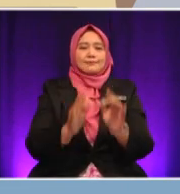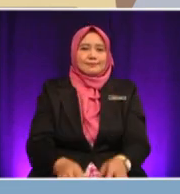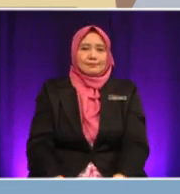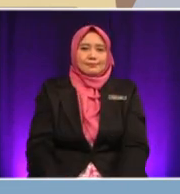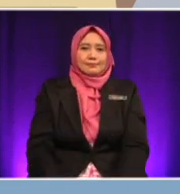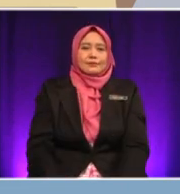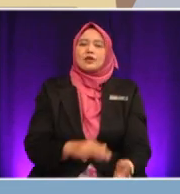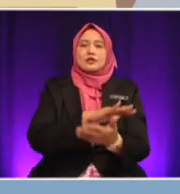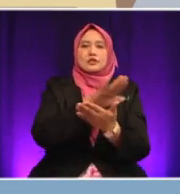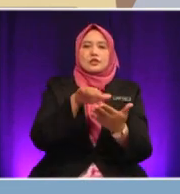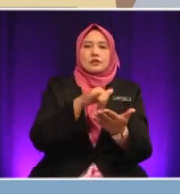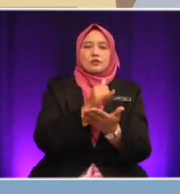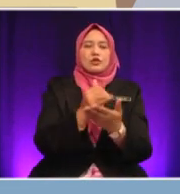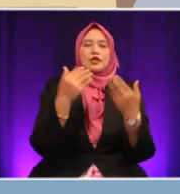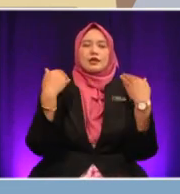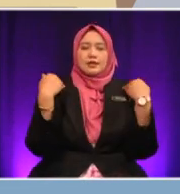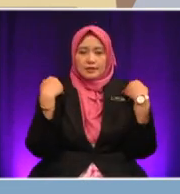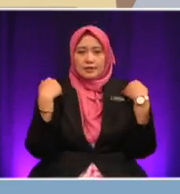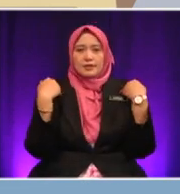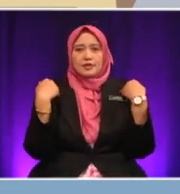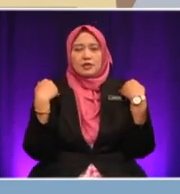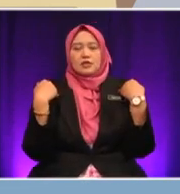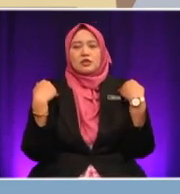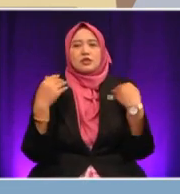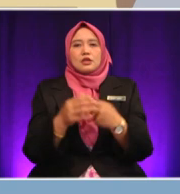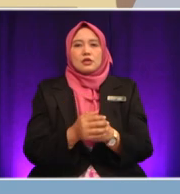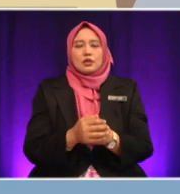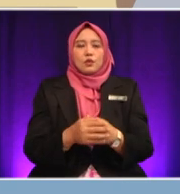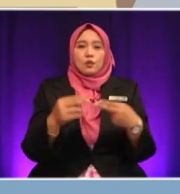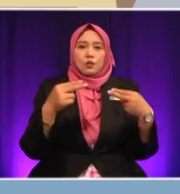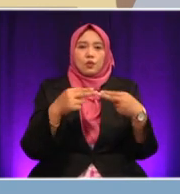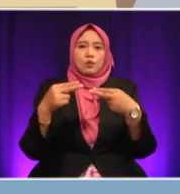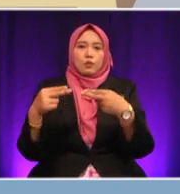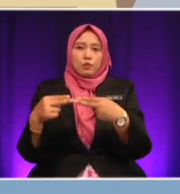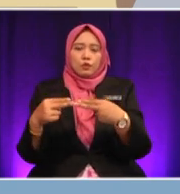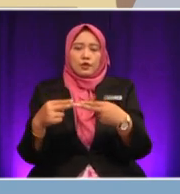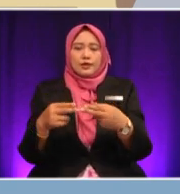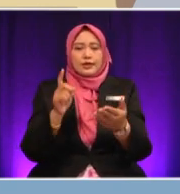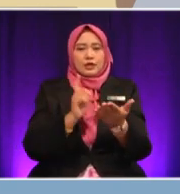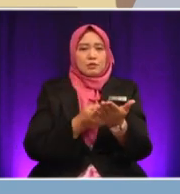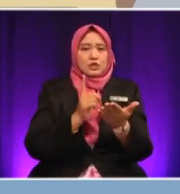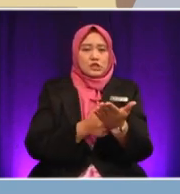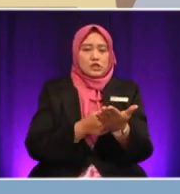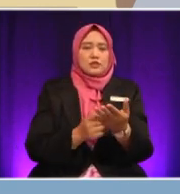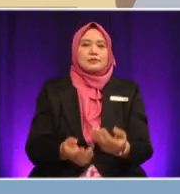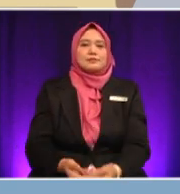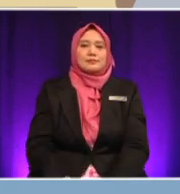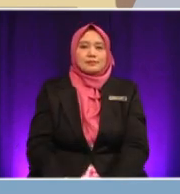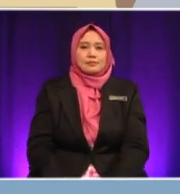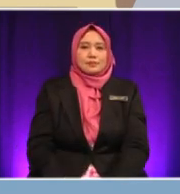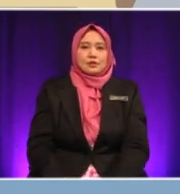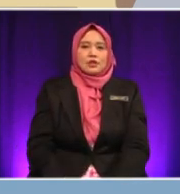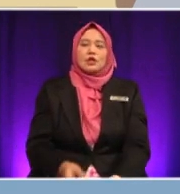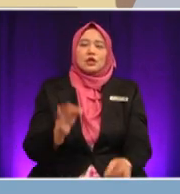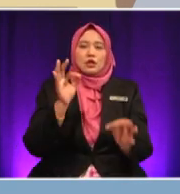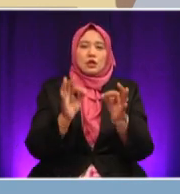kaitan dengan soal-soalnya akan dibincangkan ini Oke seterusnya oke yang tadi tak bagikan jadi keningnya sekali lagi kalau berikan